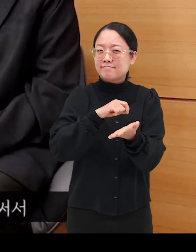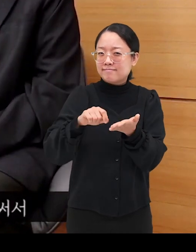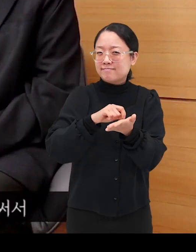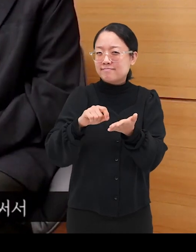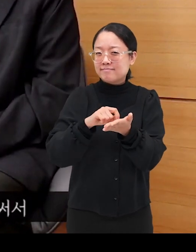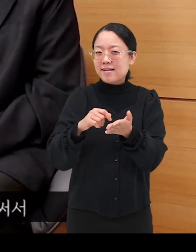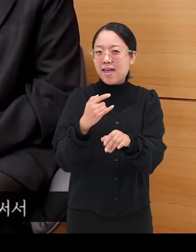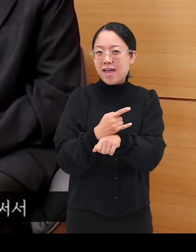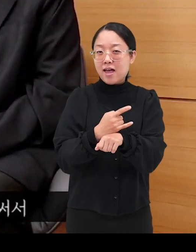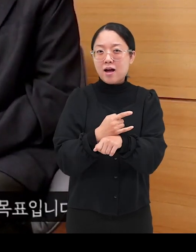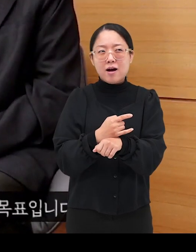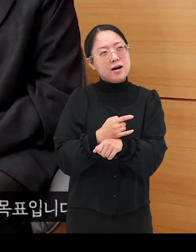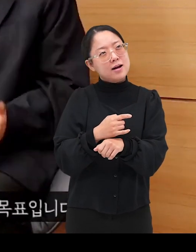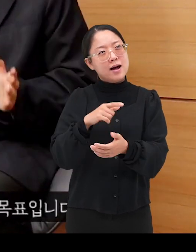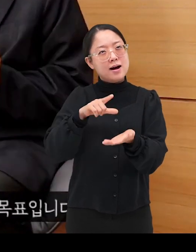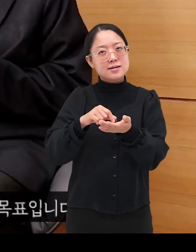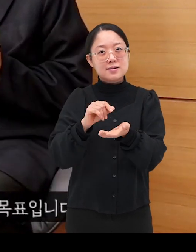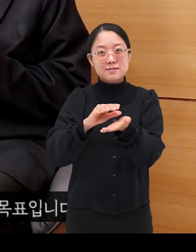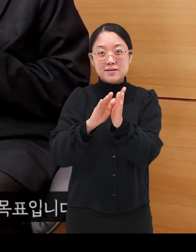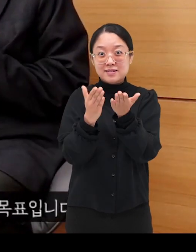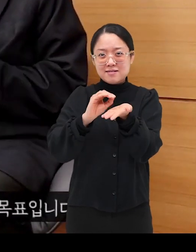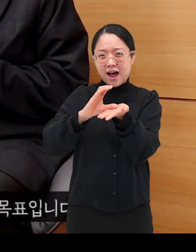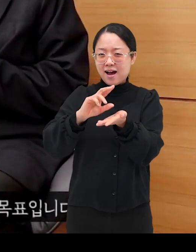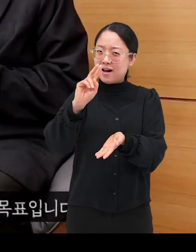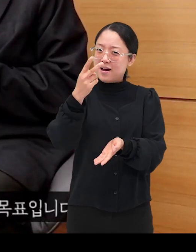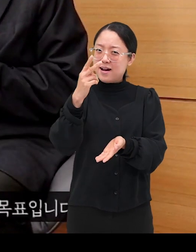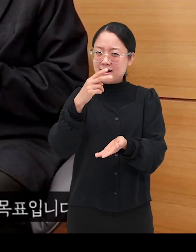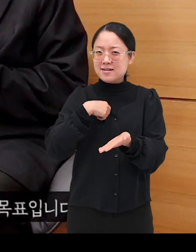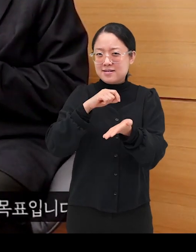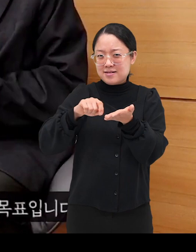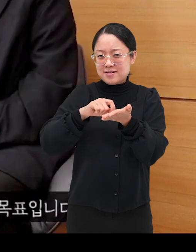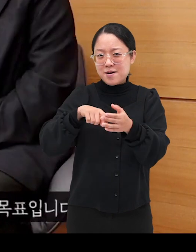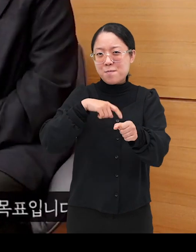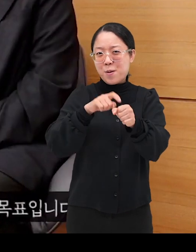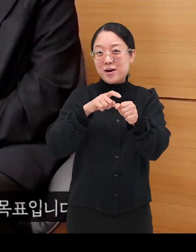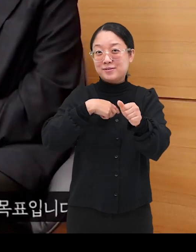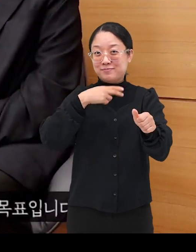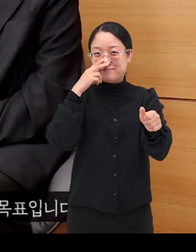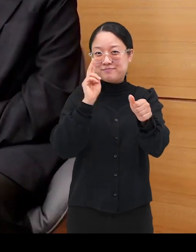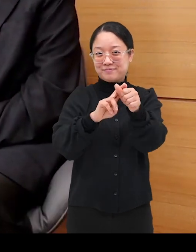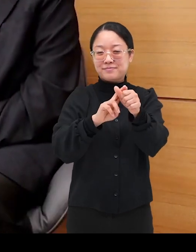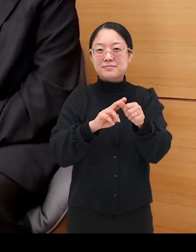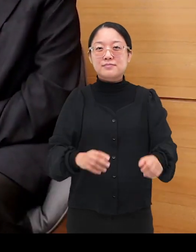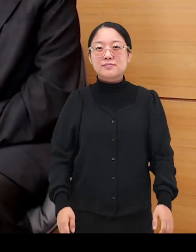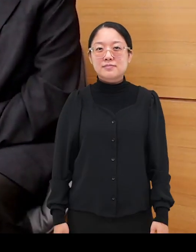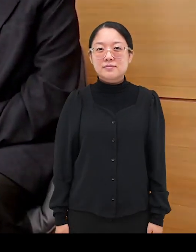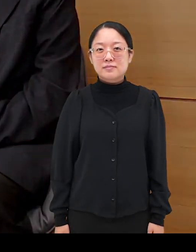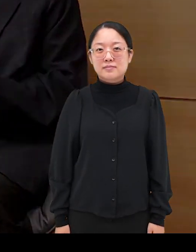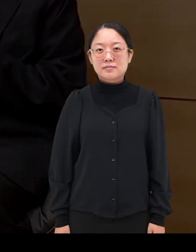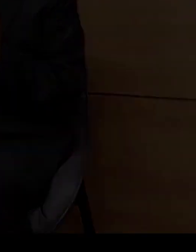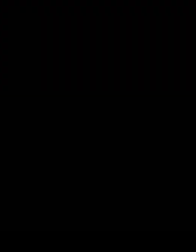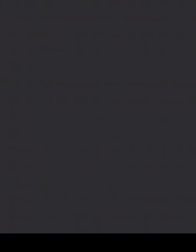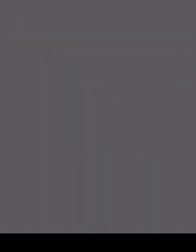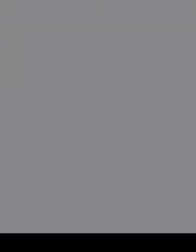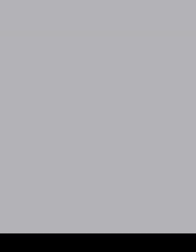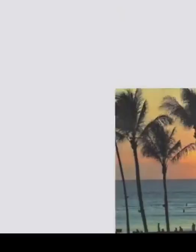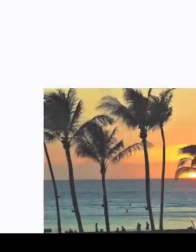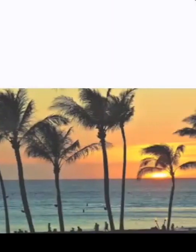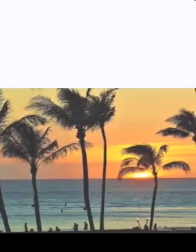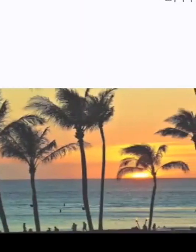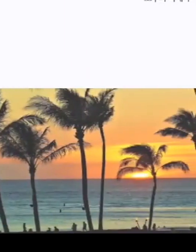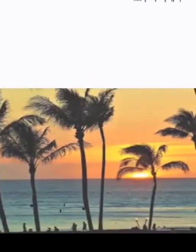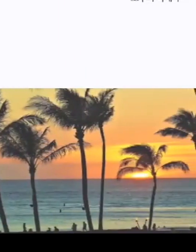많이 써서 언젠가는 진짜 200페이지 정도의 책을 내보는 게 제 목표입니다. 감사합니다.